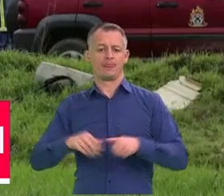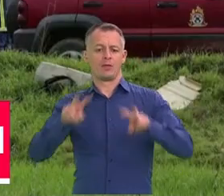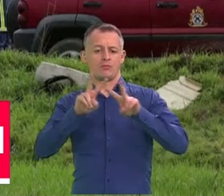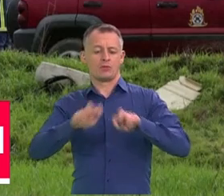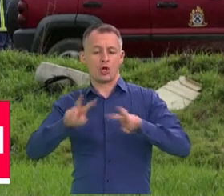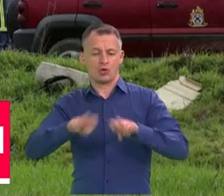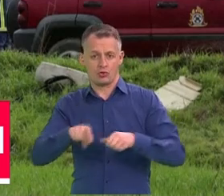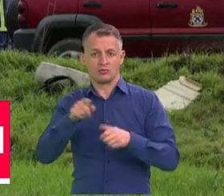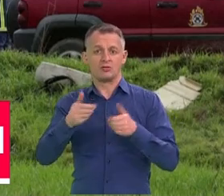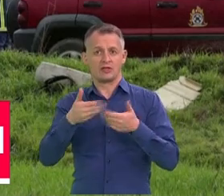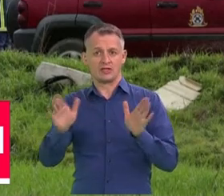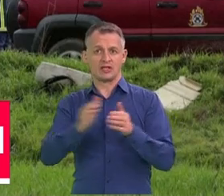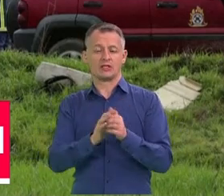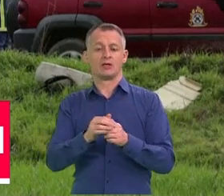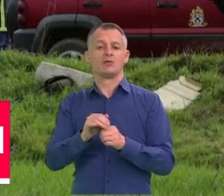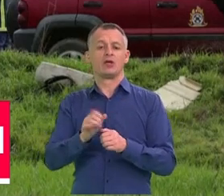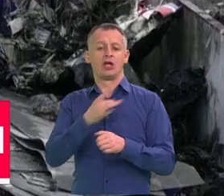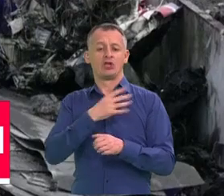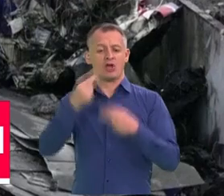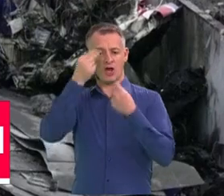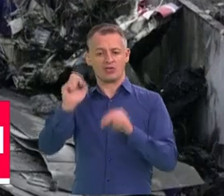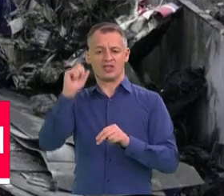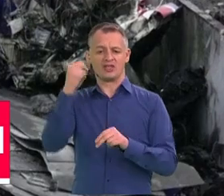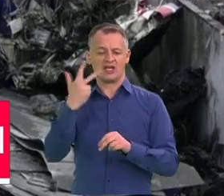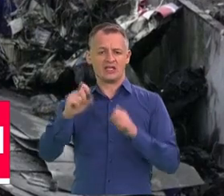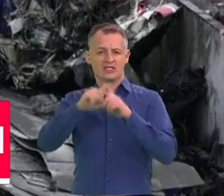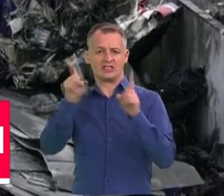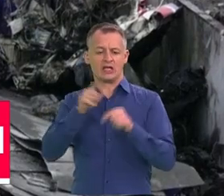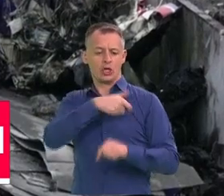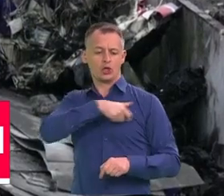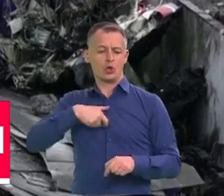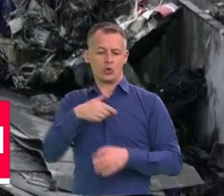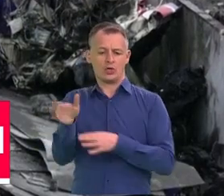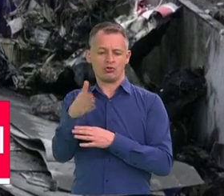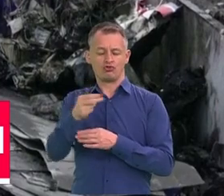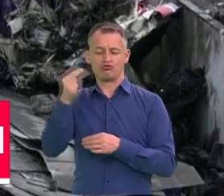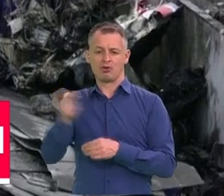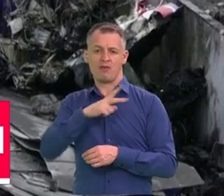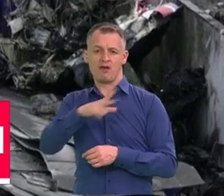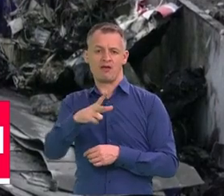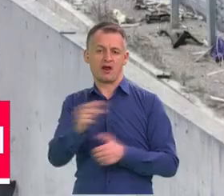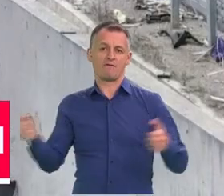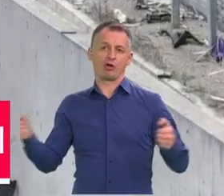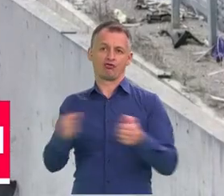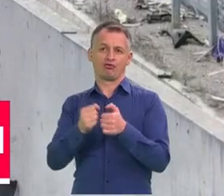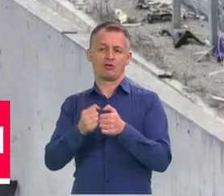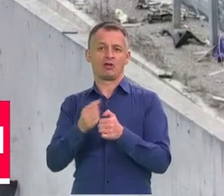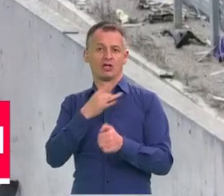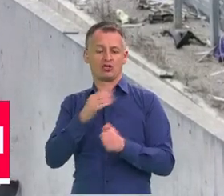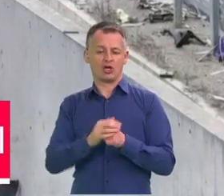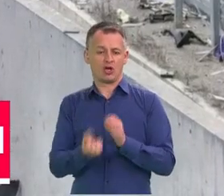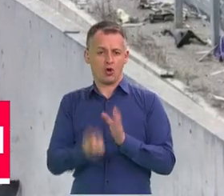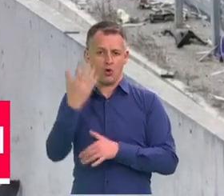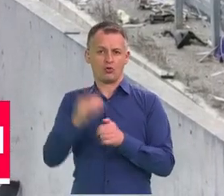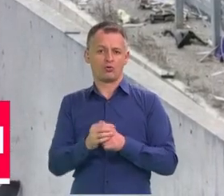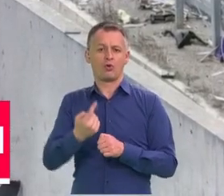timp, Grecia a declarat 3 zile de doliu național. Accidentul feroviar este cel mai grav din istoria recentă a Eladei. În